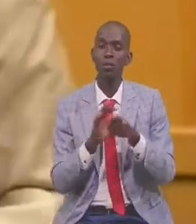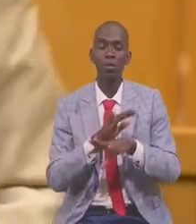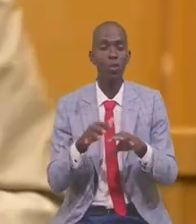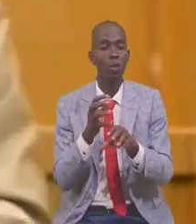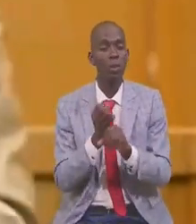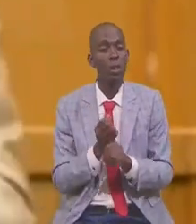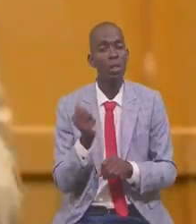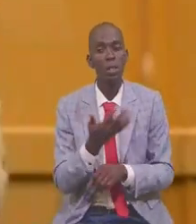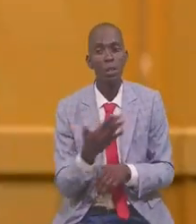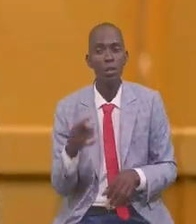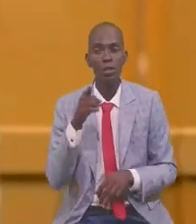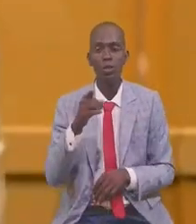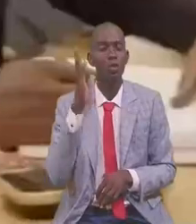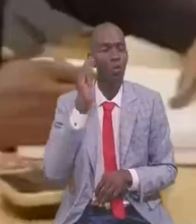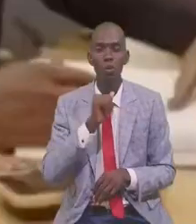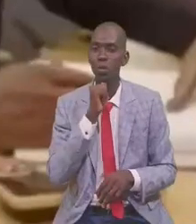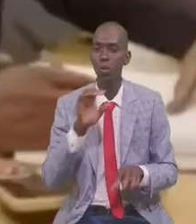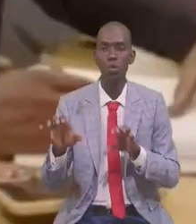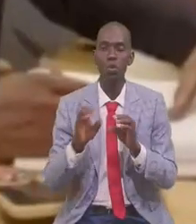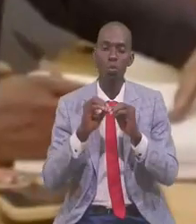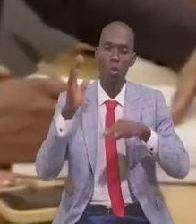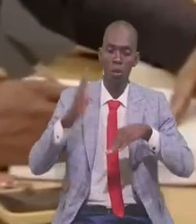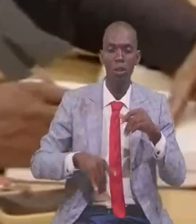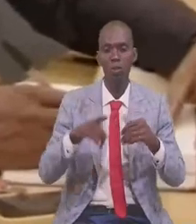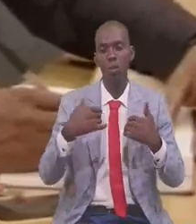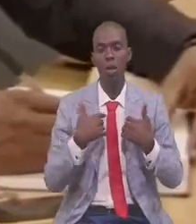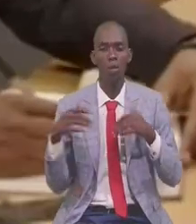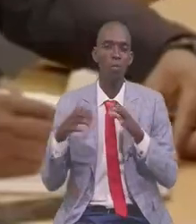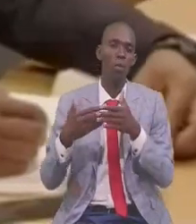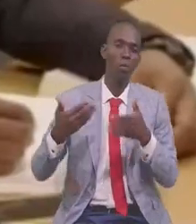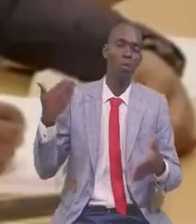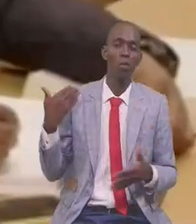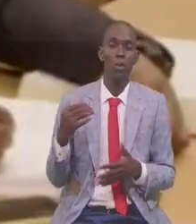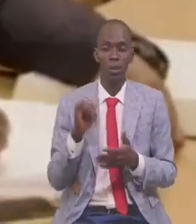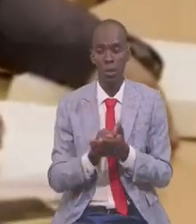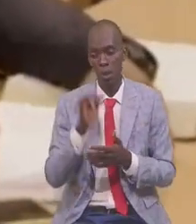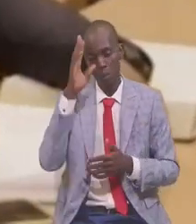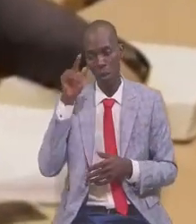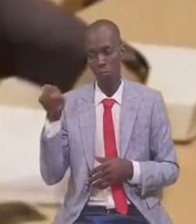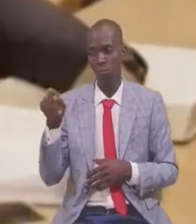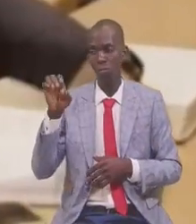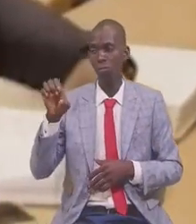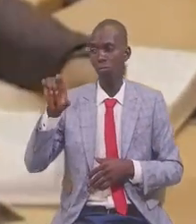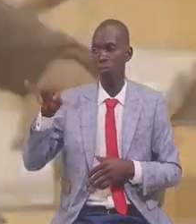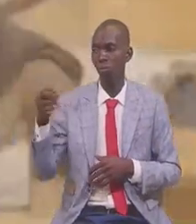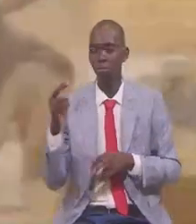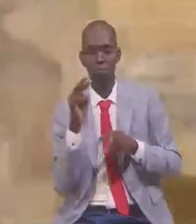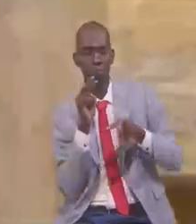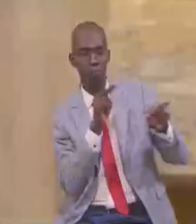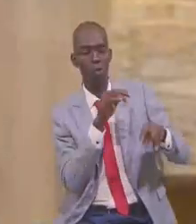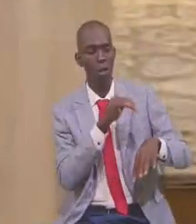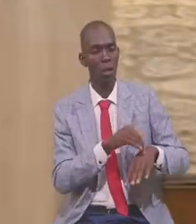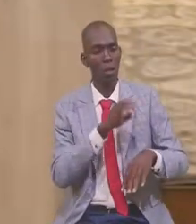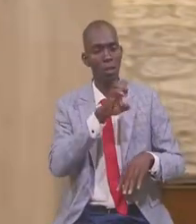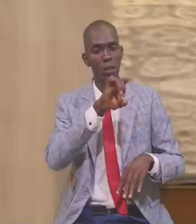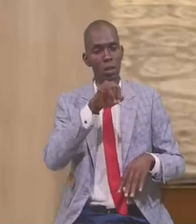ne feras pas beaucoup plus que ce que tu as fait par la passée. Il observait Élie agir. Et Élie sortit le manteau et frappa les